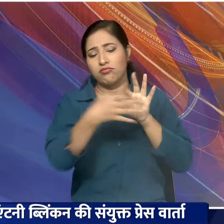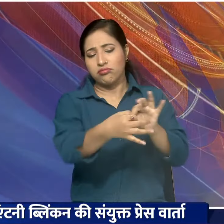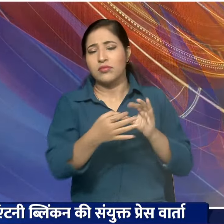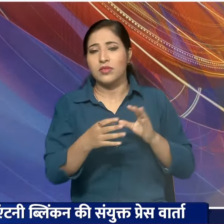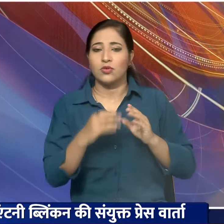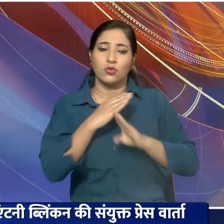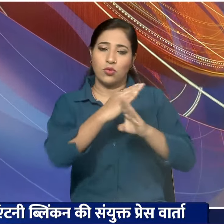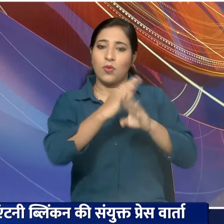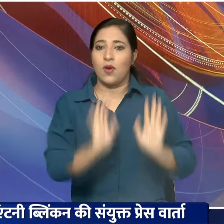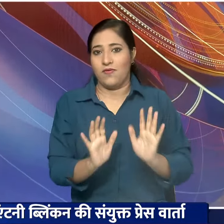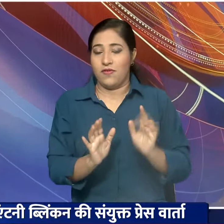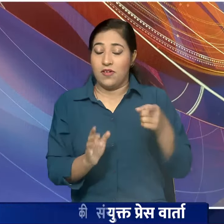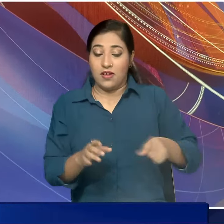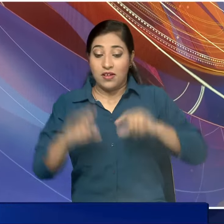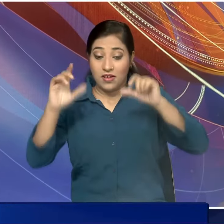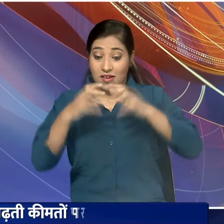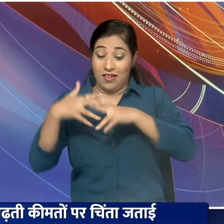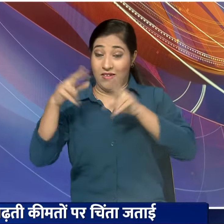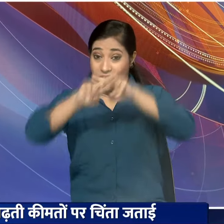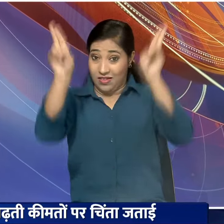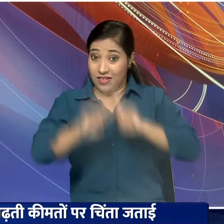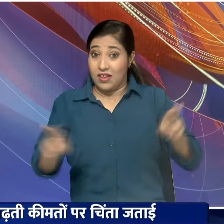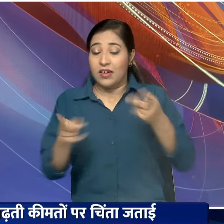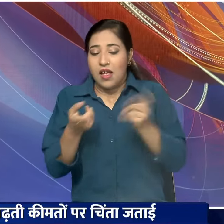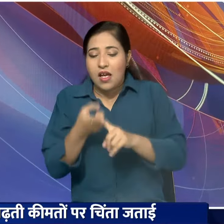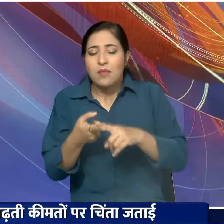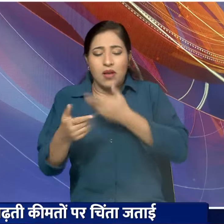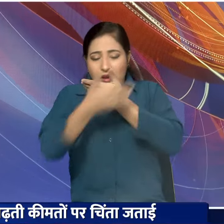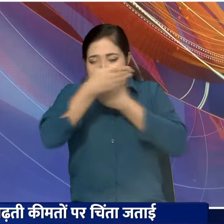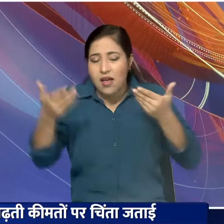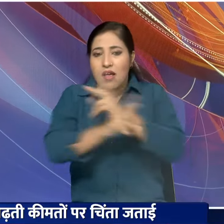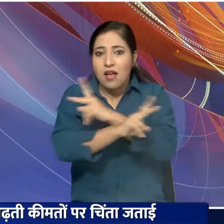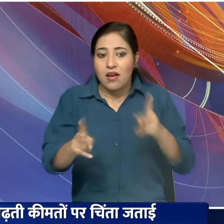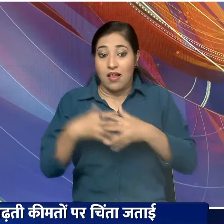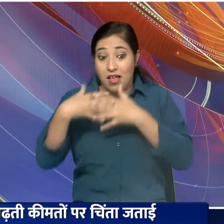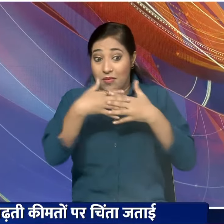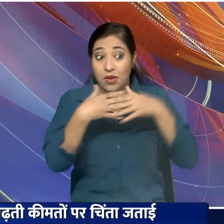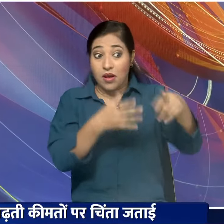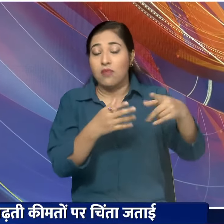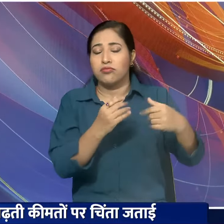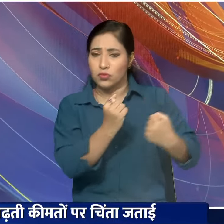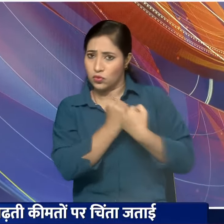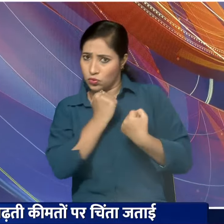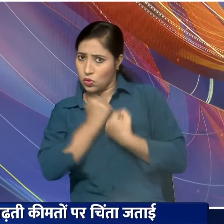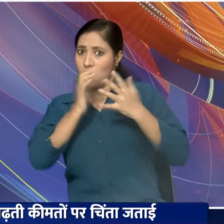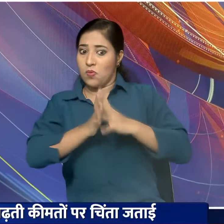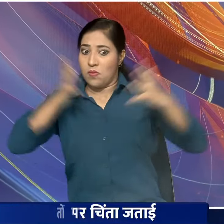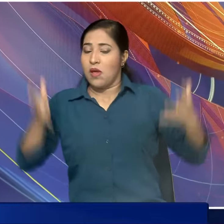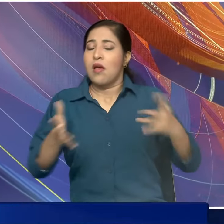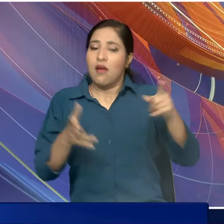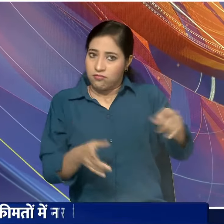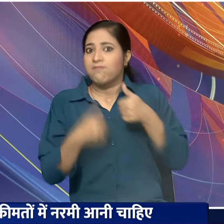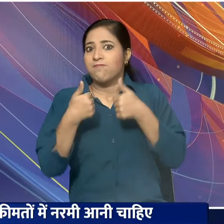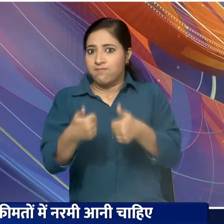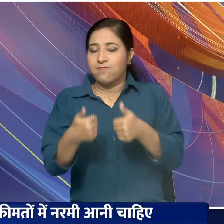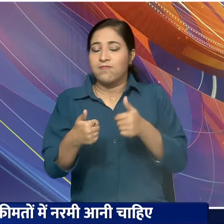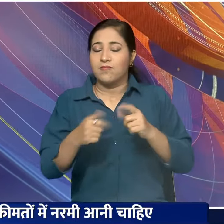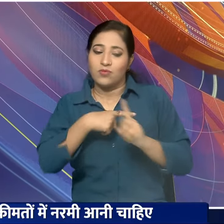ही एस जयशंकर ने अंतर्राष्ट्रीय आतंकवाद से निपटने के लिए अमेरिका से भारत को मिले मजबूत सहयोग की सराहना